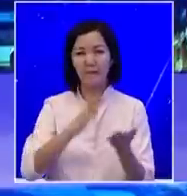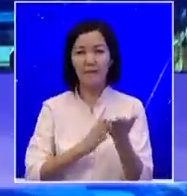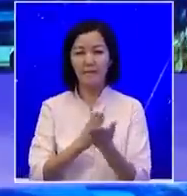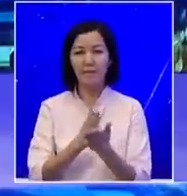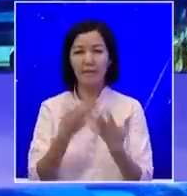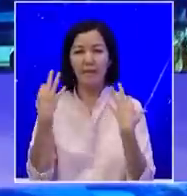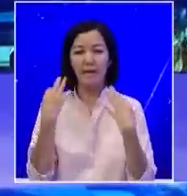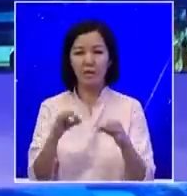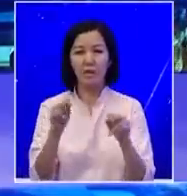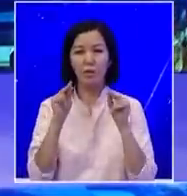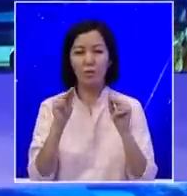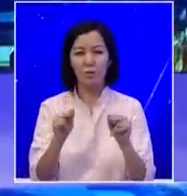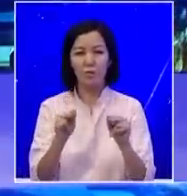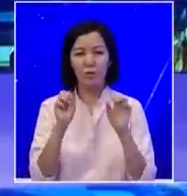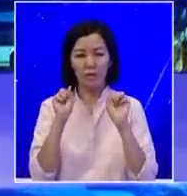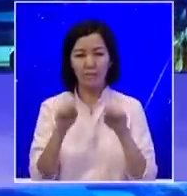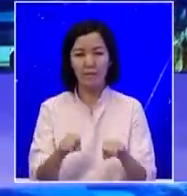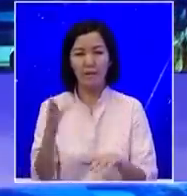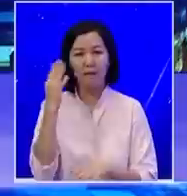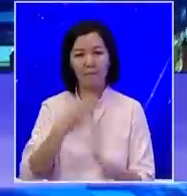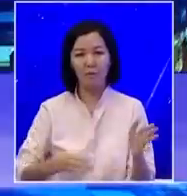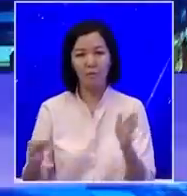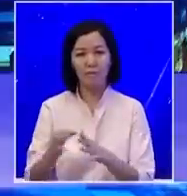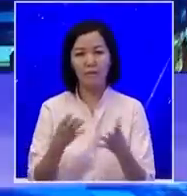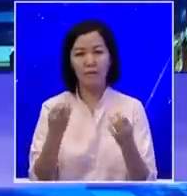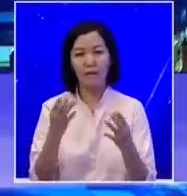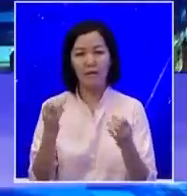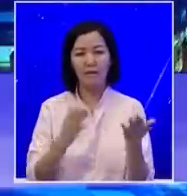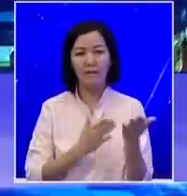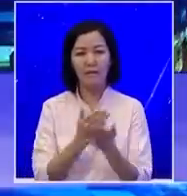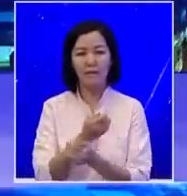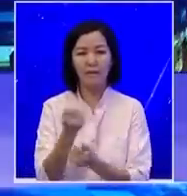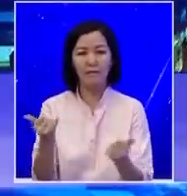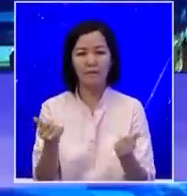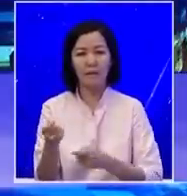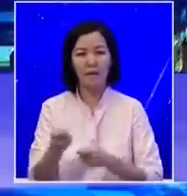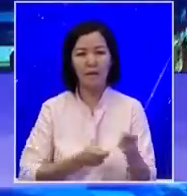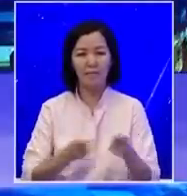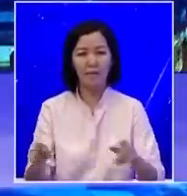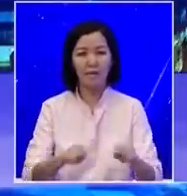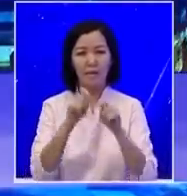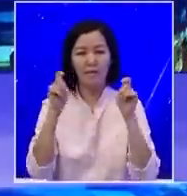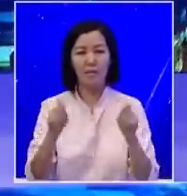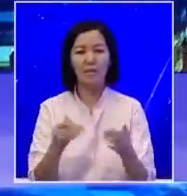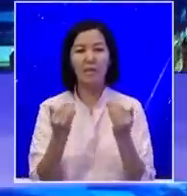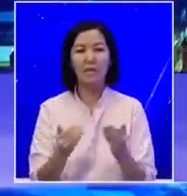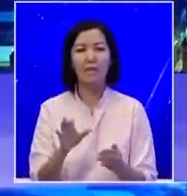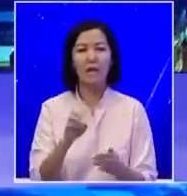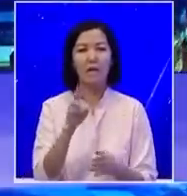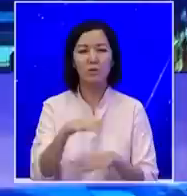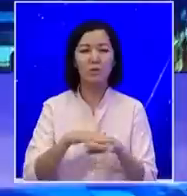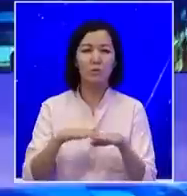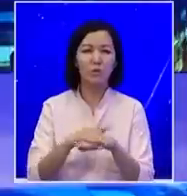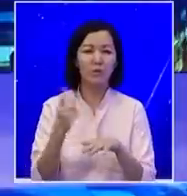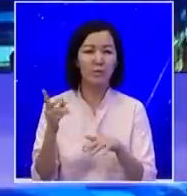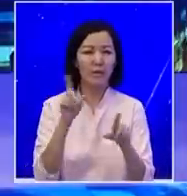Мемлекеттік қызметтегі ашықтық, қол жетімділік. Алматы облысында тағы бір сервистік әкімдік қолданысқа берілді. Енді ақсулық тұрғындар бір